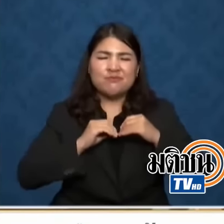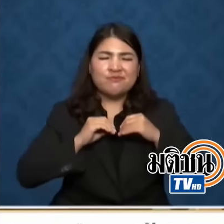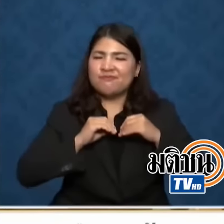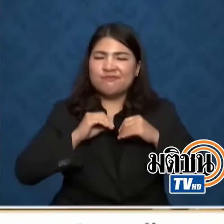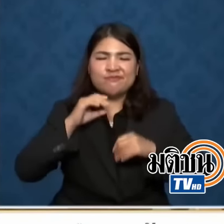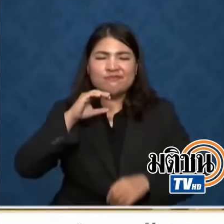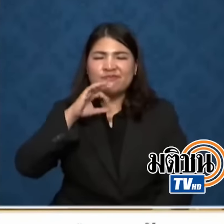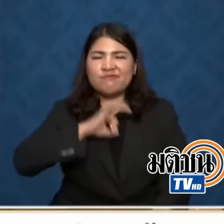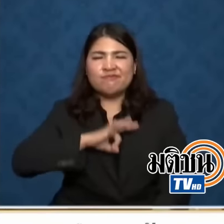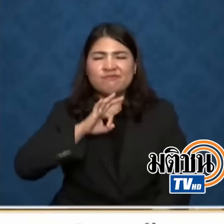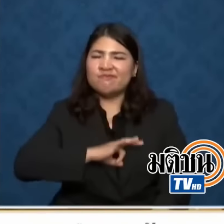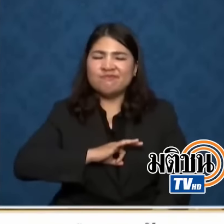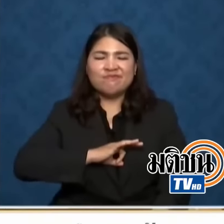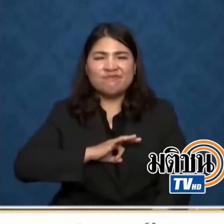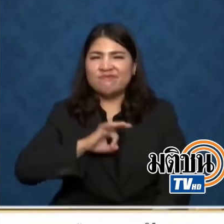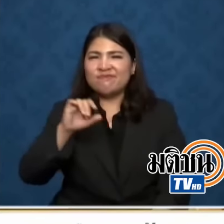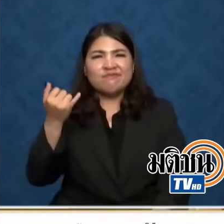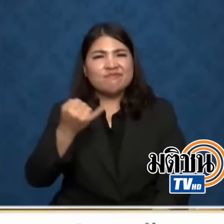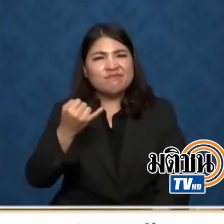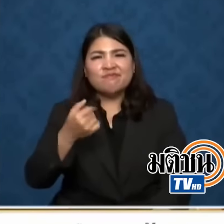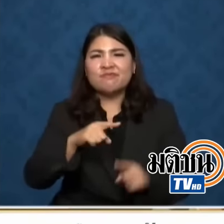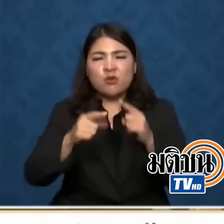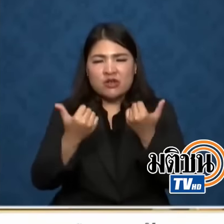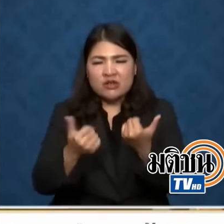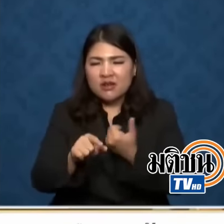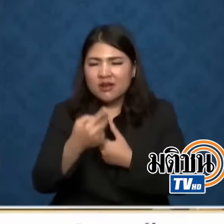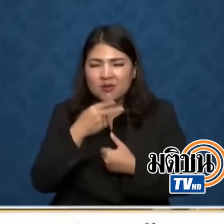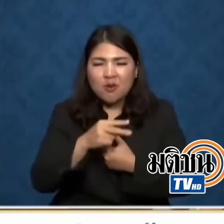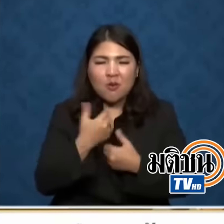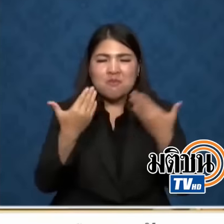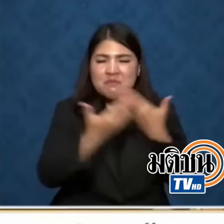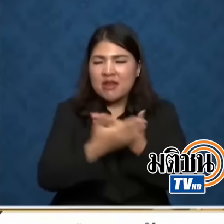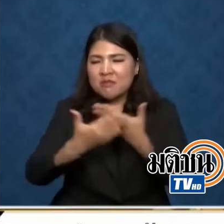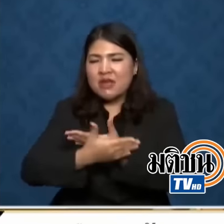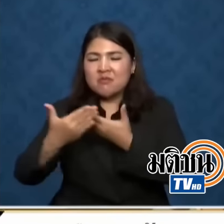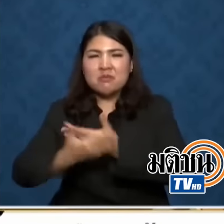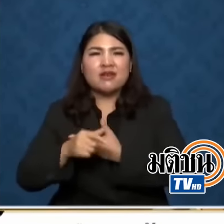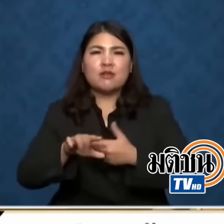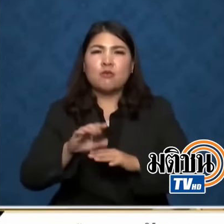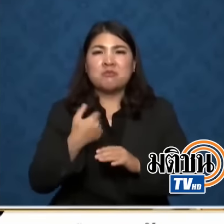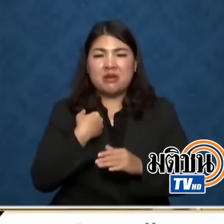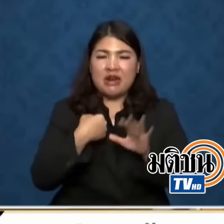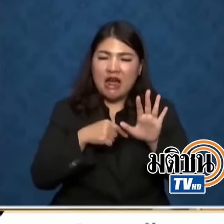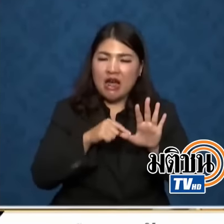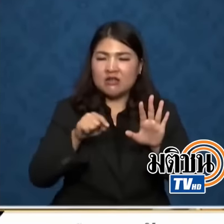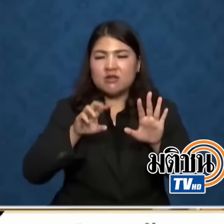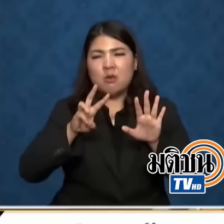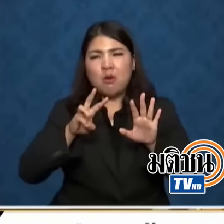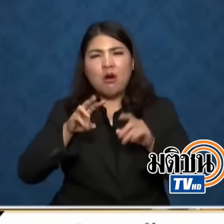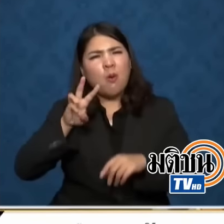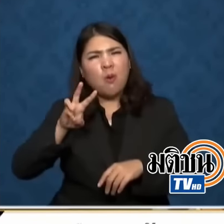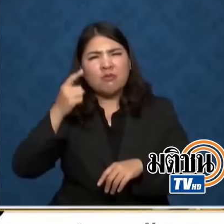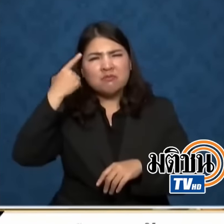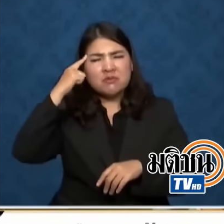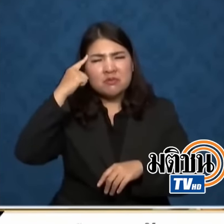ะคะจากการที่จะต้องเปลี่ยนแหล่งเงินไปแหล่งเงินมาประมาณ5ครั้งยังไม่รู้ว่าจะมีรอบที่6หรือเปล่าเพราะว่าถ้าดิฉันเดาผิ